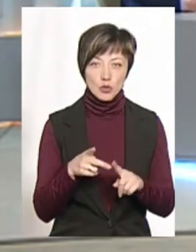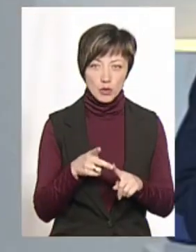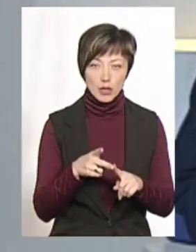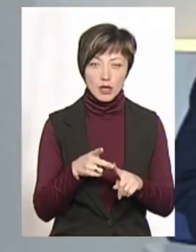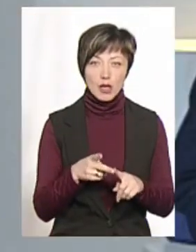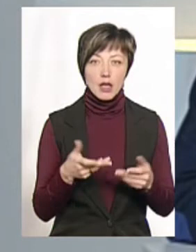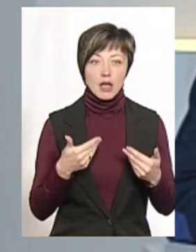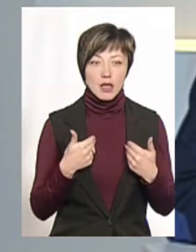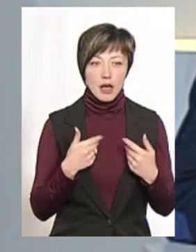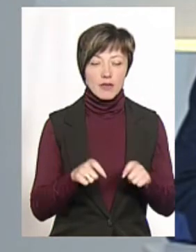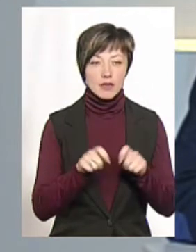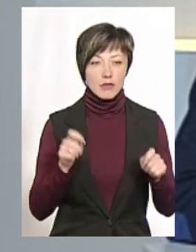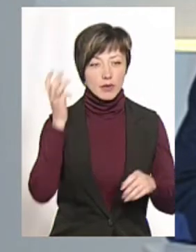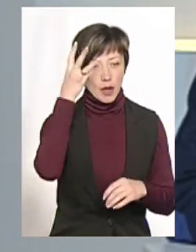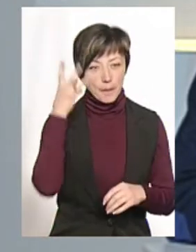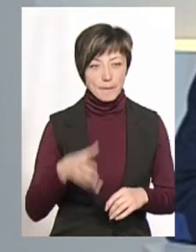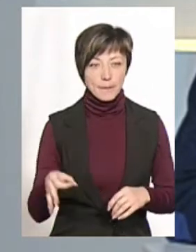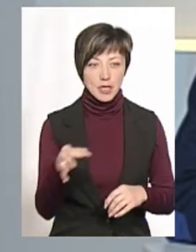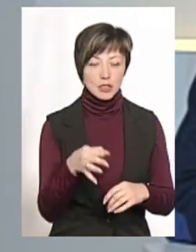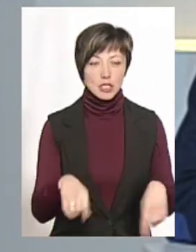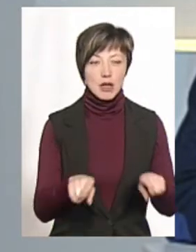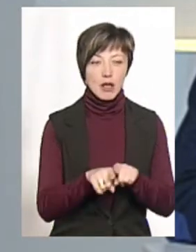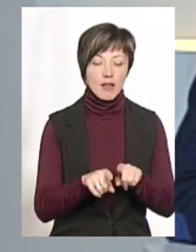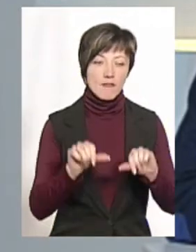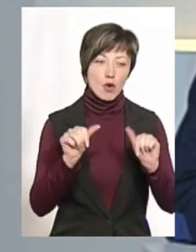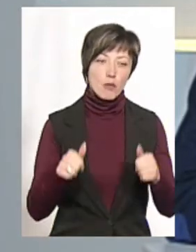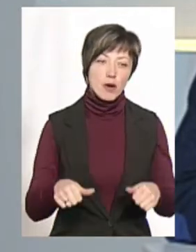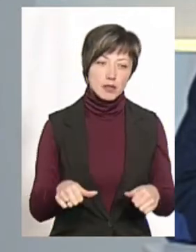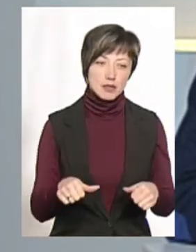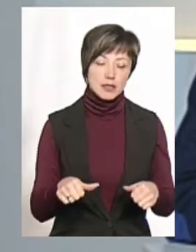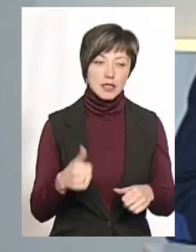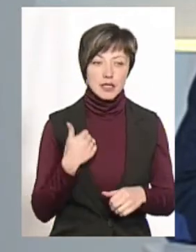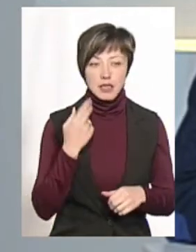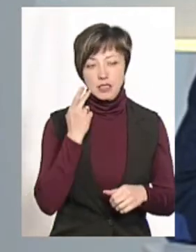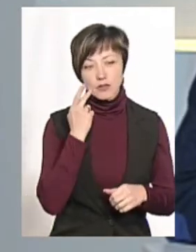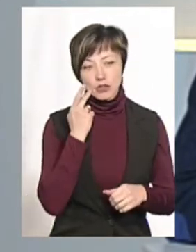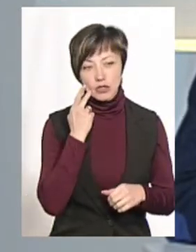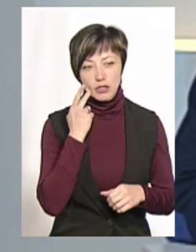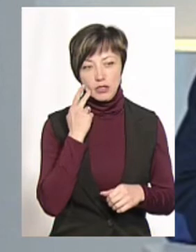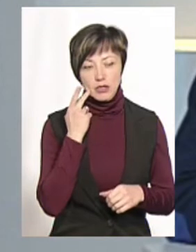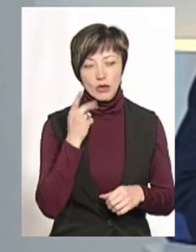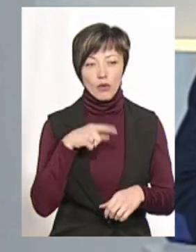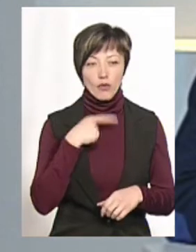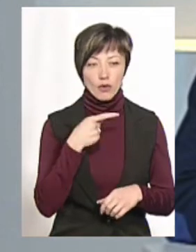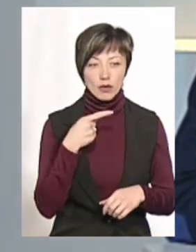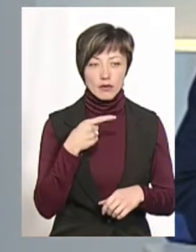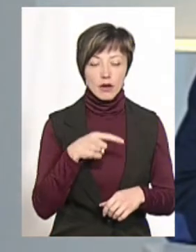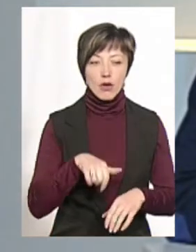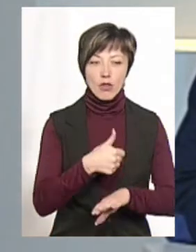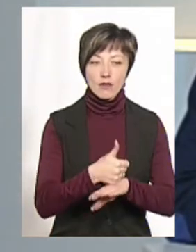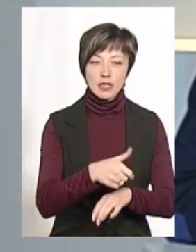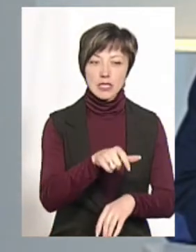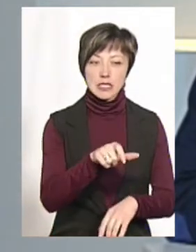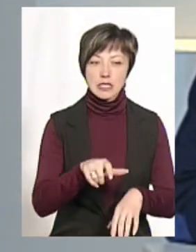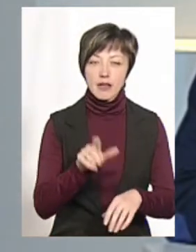Я відкривав в Хмельницькому і на Хмельниччині, по суті, такий формат. Я завжди, скажімо, говорю про те, що головне завдання